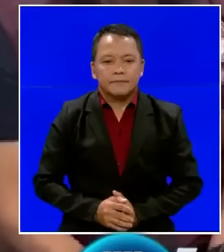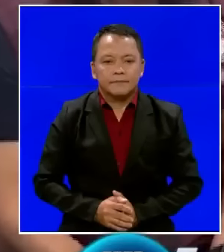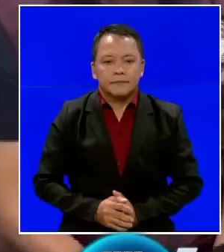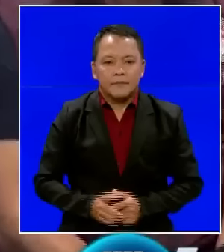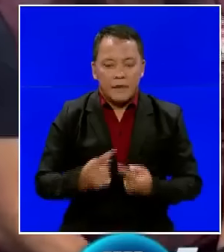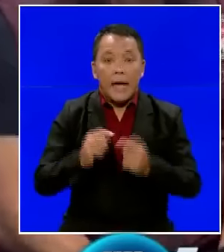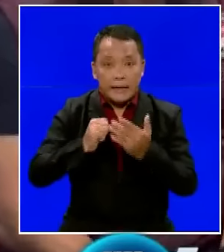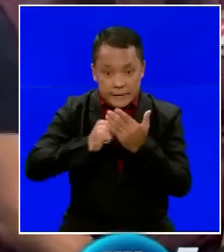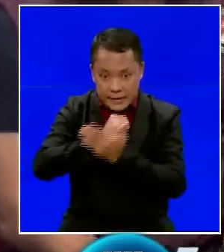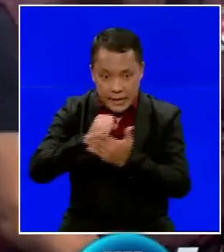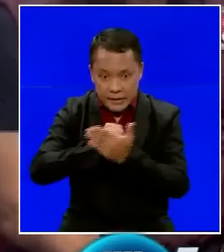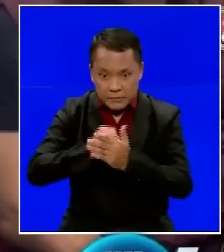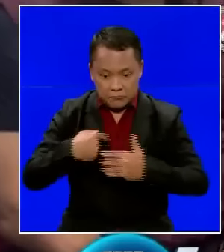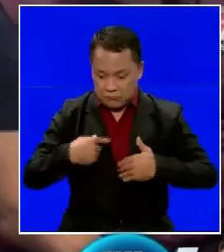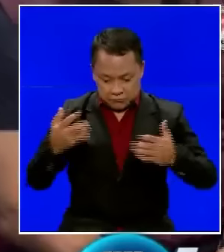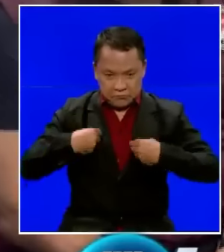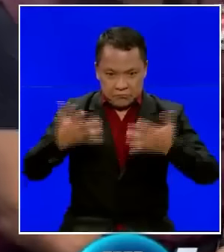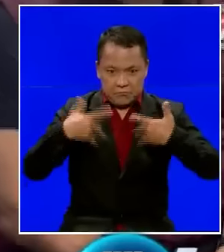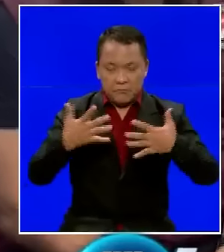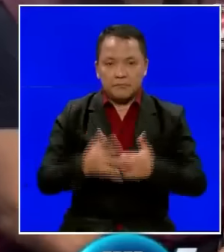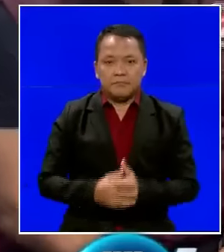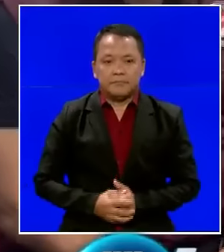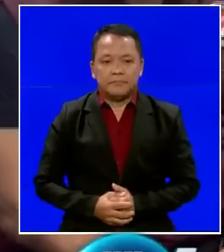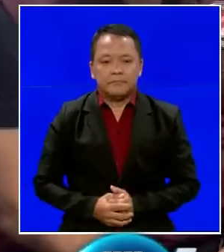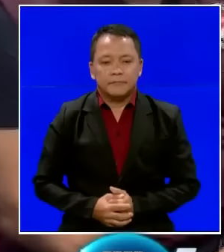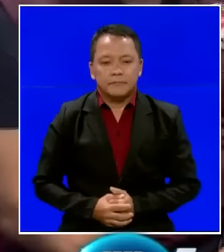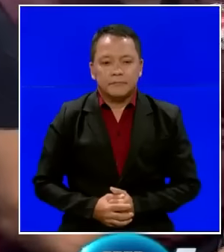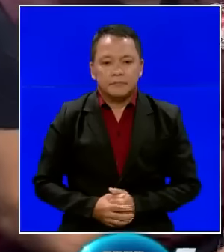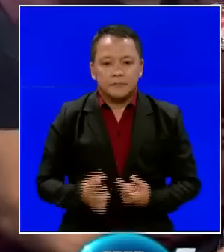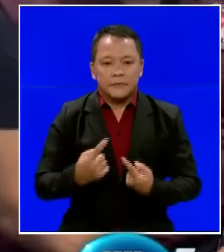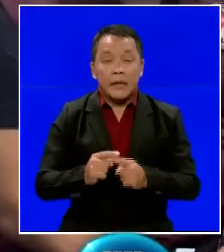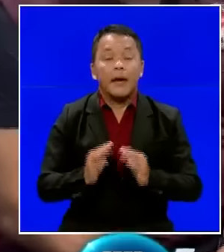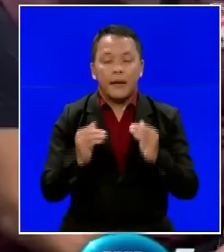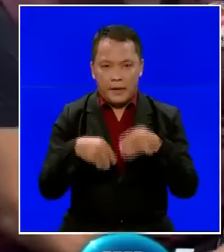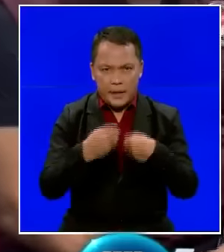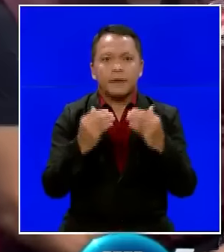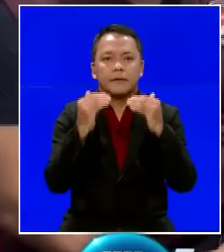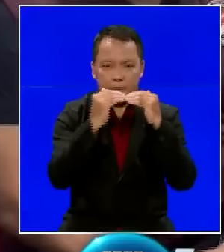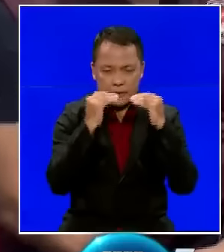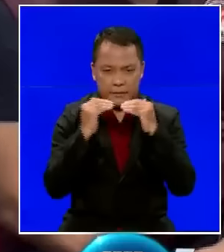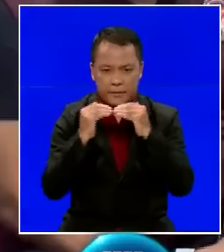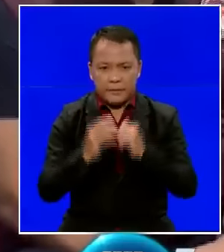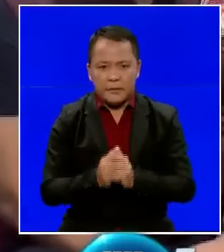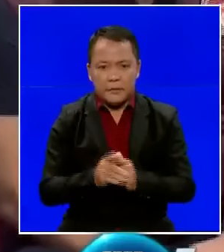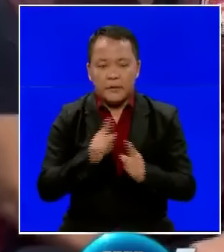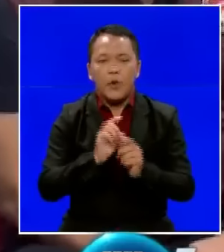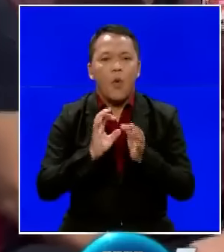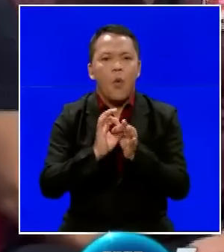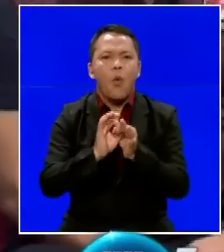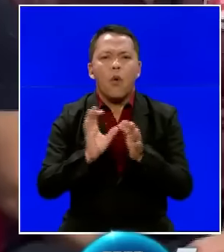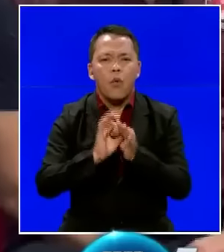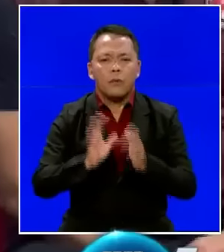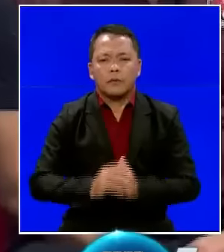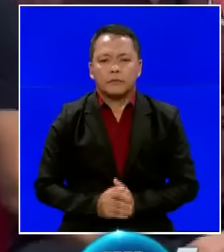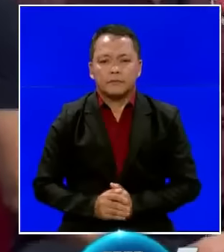แต่ว่าเรื่องยาเสพติดนั้นไม่ใช่ของผมแน่นอนที่เจอเป็นของ อันนั้นไม่เป็นไรแต่ให้ความเป็นธรรมนะ ครับ อันนี้ไม่ต้อง